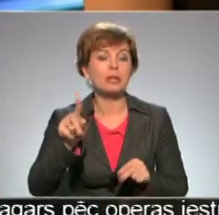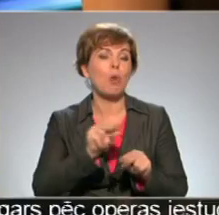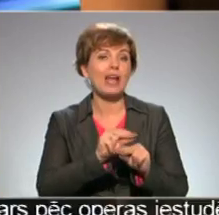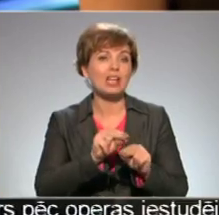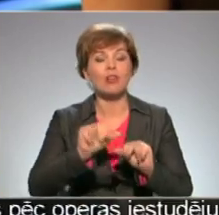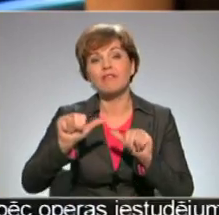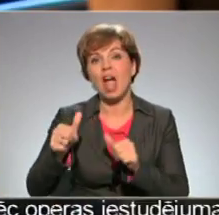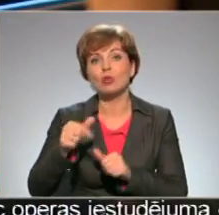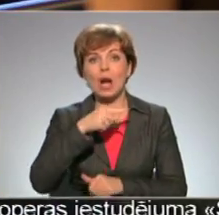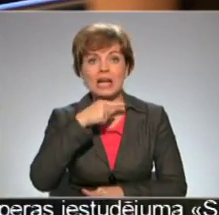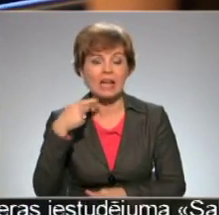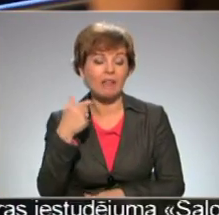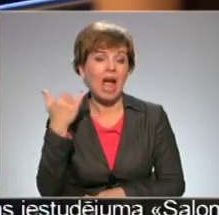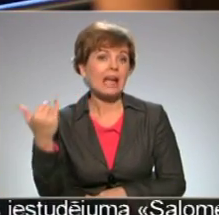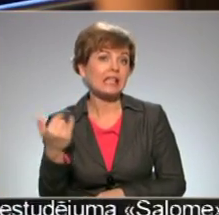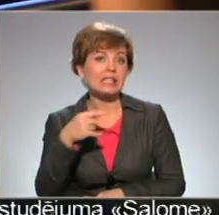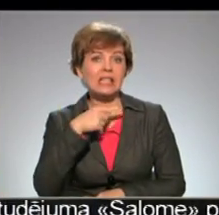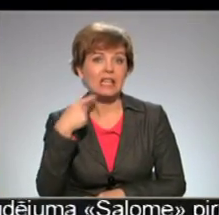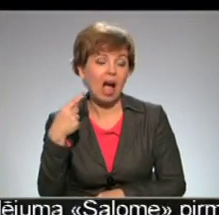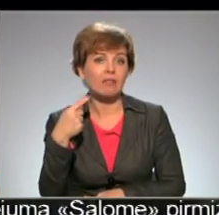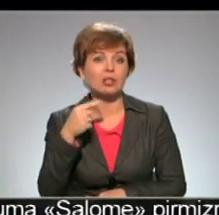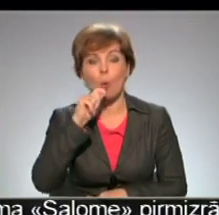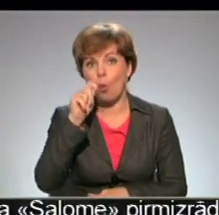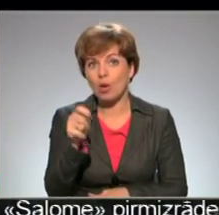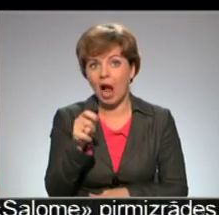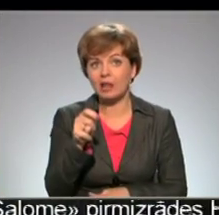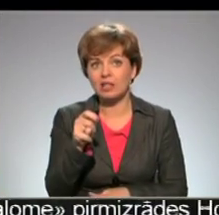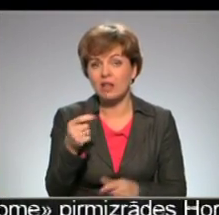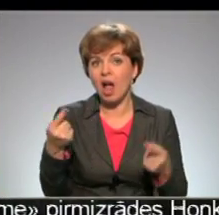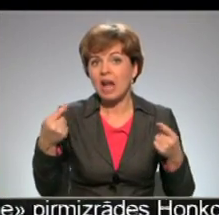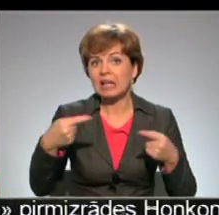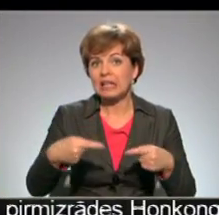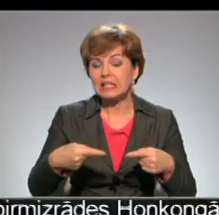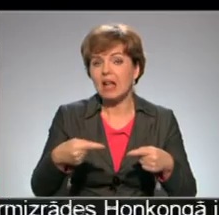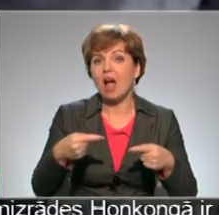veidoja Krievijā, interesanti, kā Krievijas-Ukrainas krīze to iespaidoja.